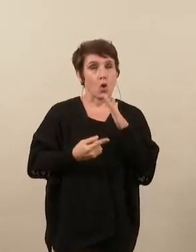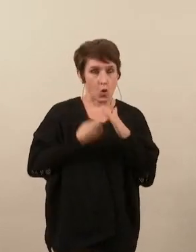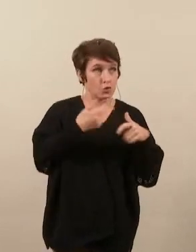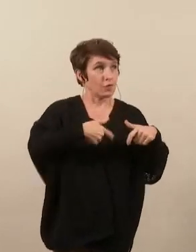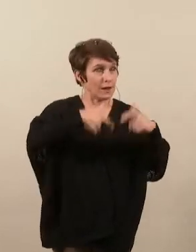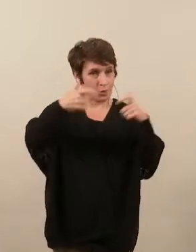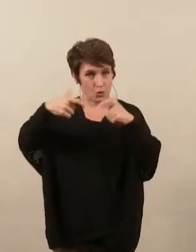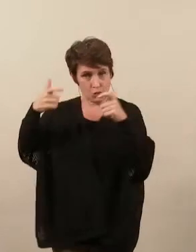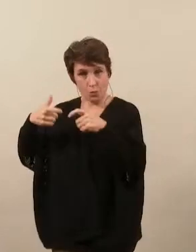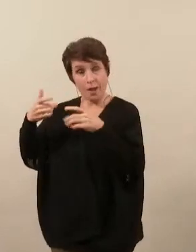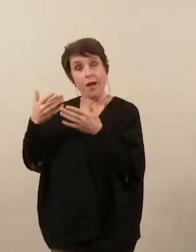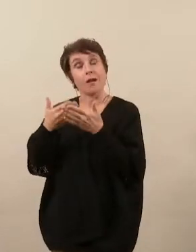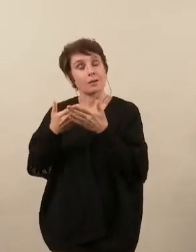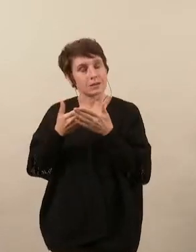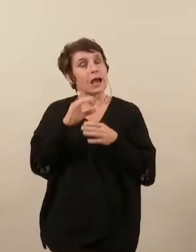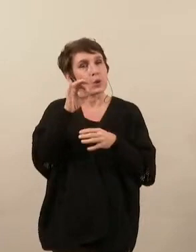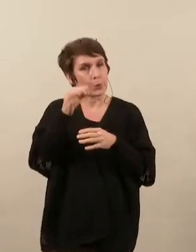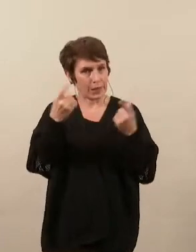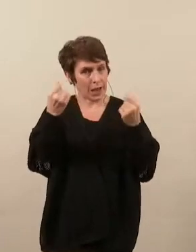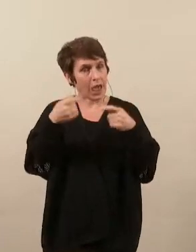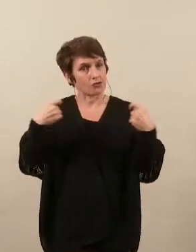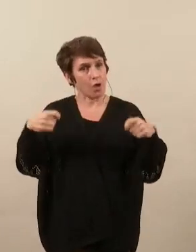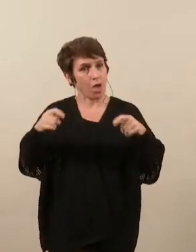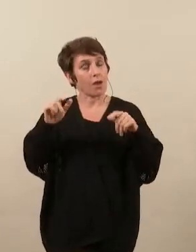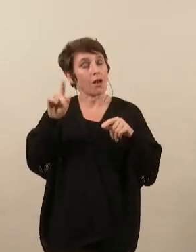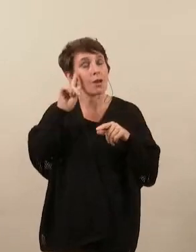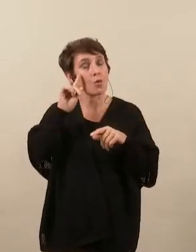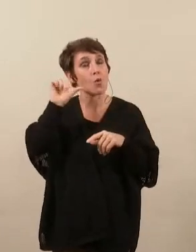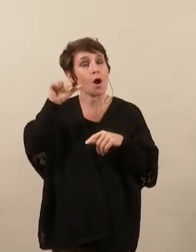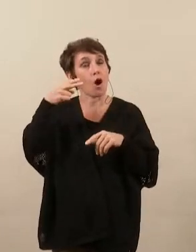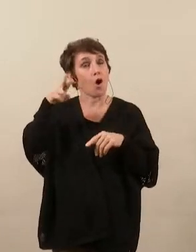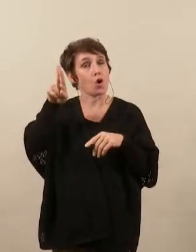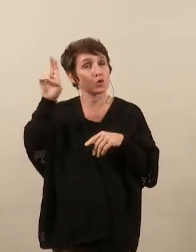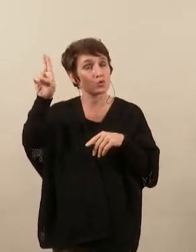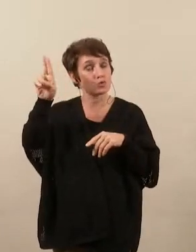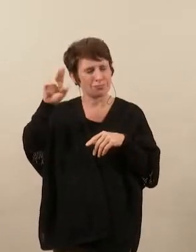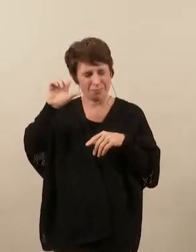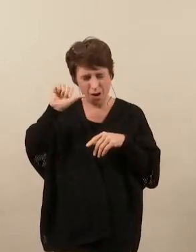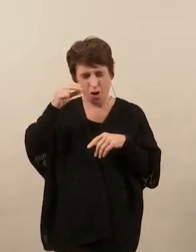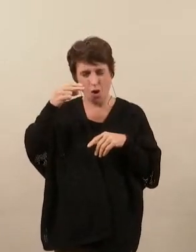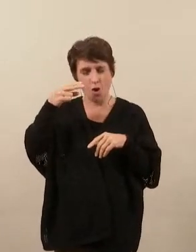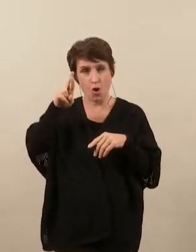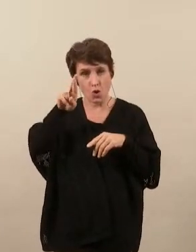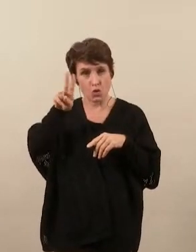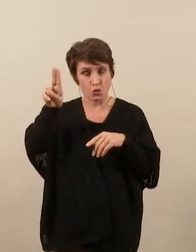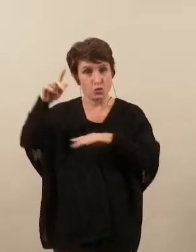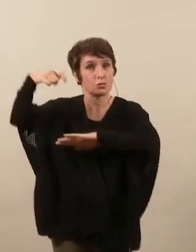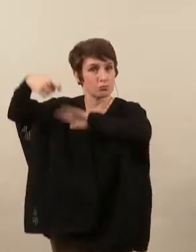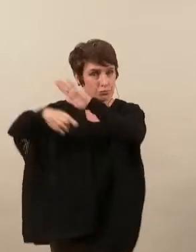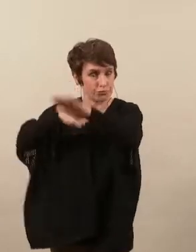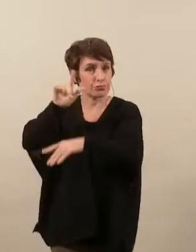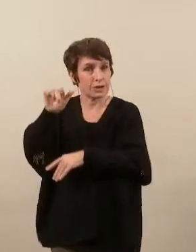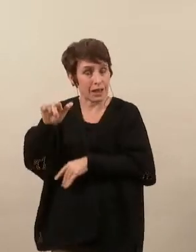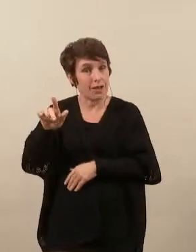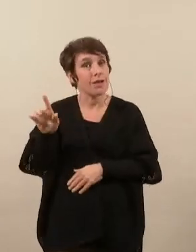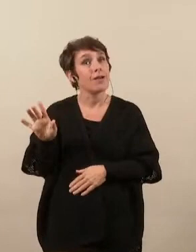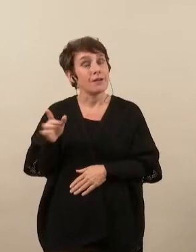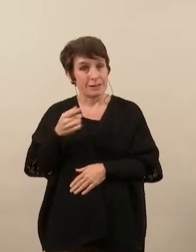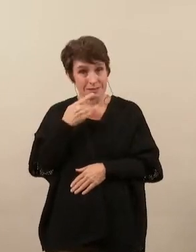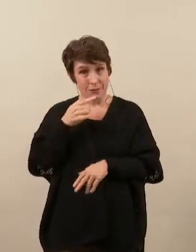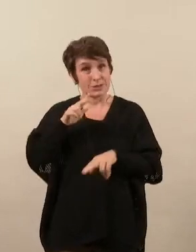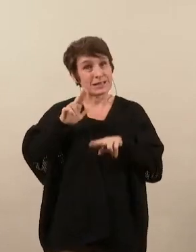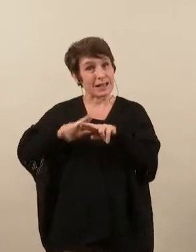rappelle, financé par l'ANRU quand même majoritairement. Juste quand même dans la programmation, ayez conscience que ce sont des travaux